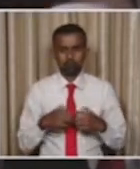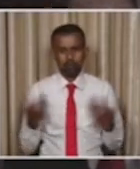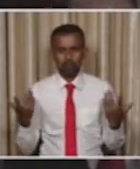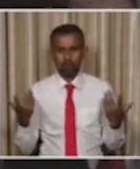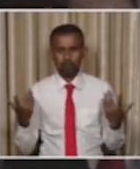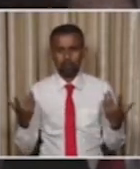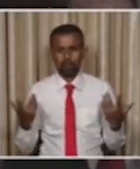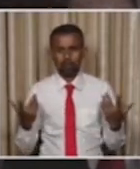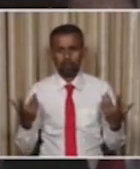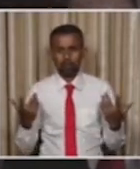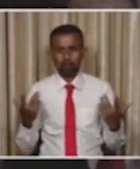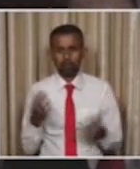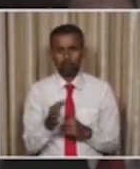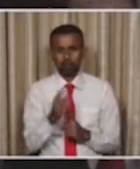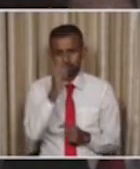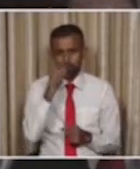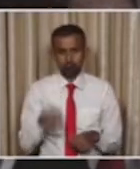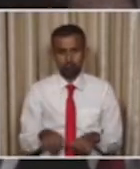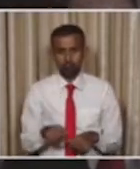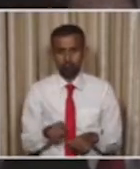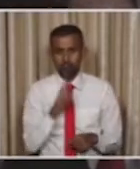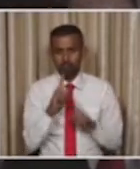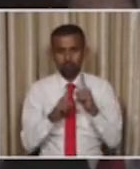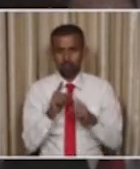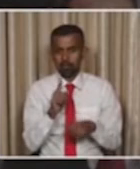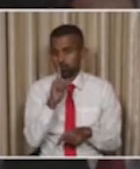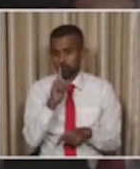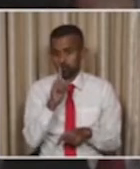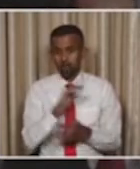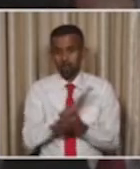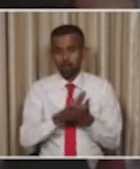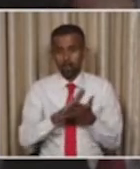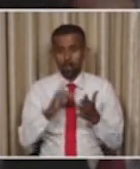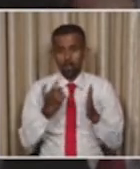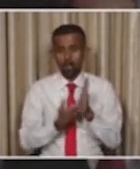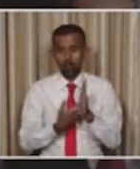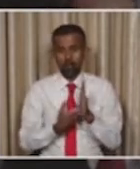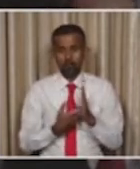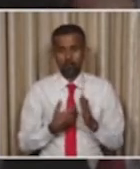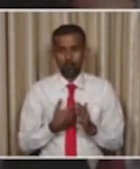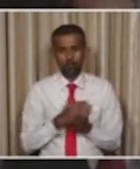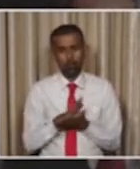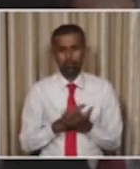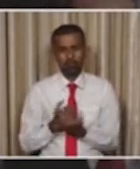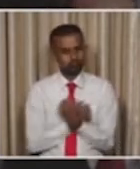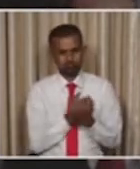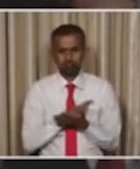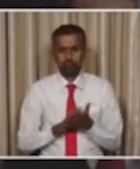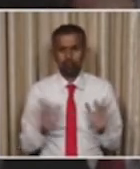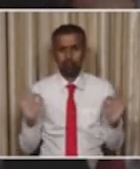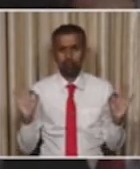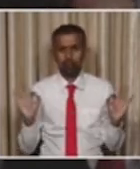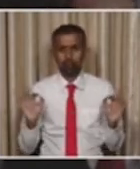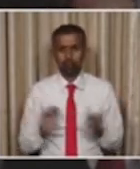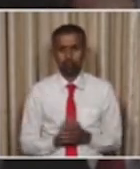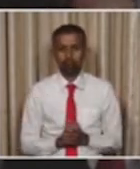නෙමෙයි. ජනාධිපතිතුමා කියන්නේ කියන්නේ මෙතන කියපු කතාවක් ඒක. හරිසද සිල්වා සූදානම් හිර යන්න ජනතාව වෙනුවෙන් ඕන වෙලාවට. හරි, ඉතින් ඒ